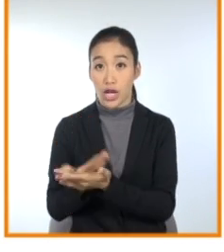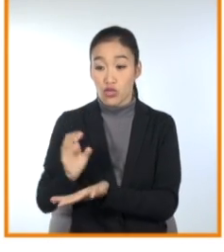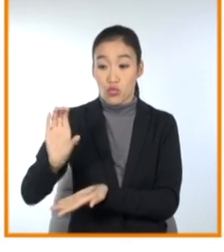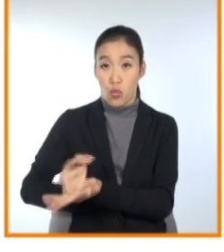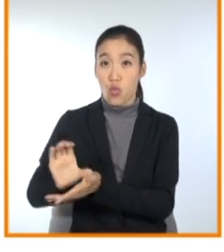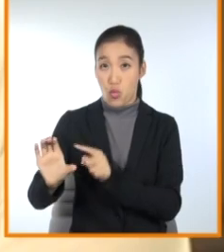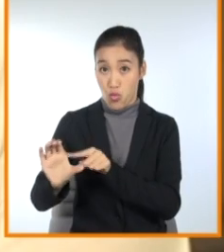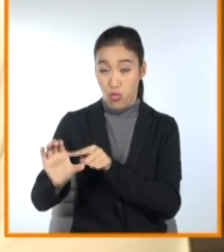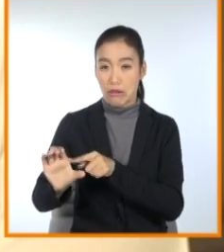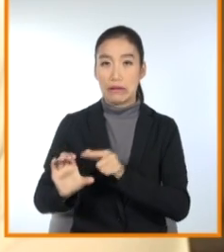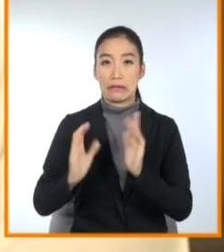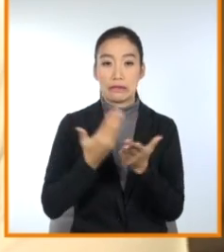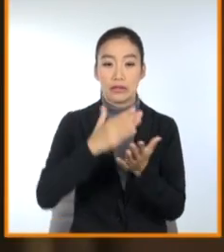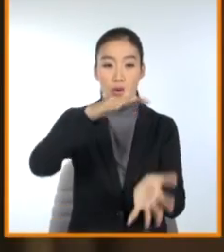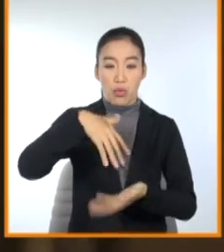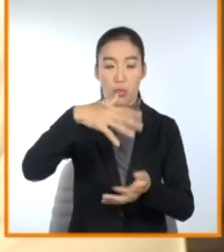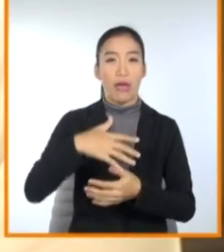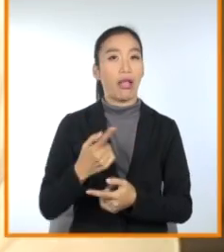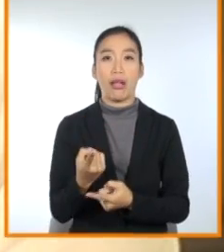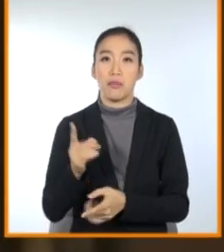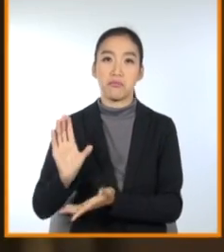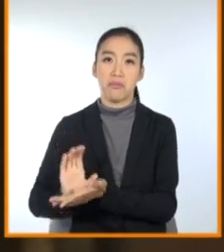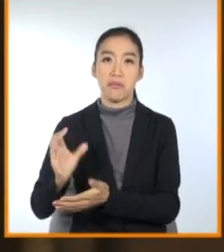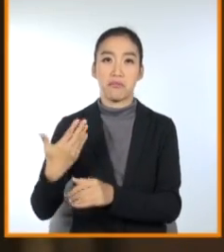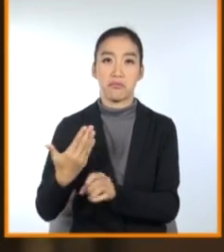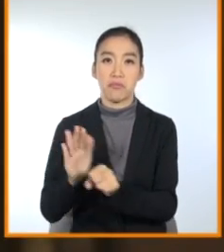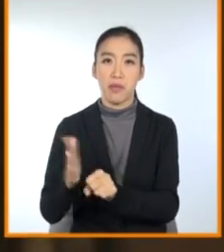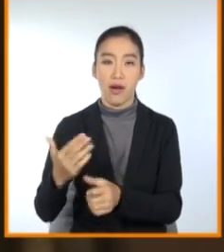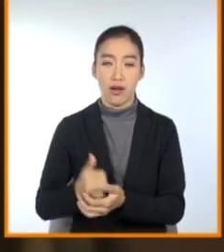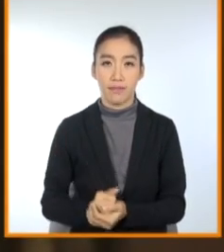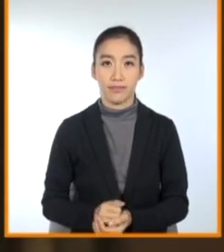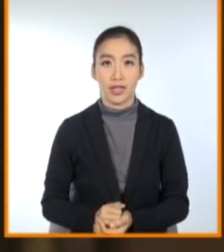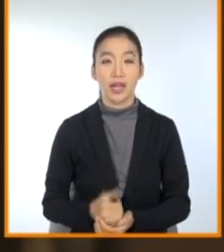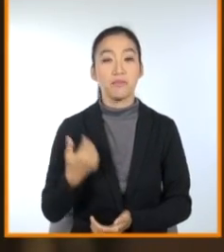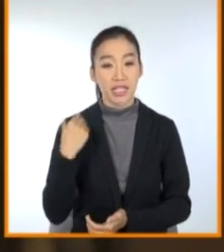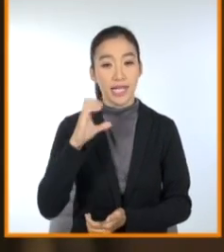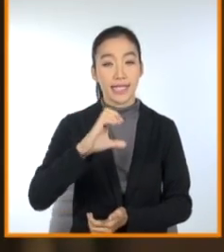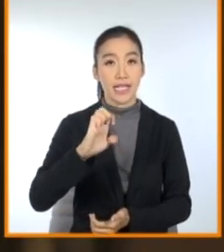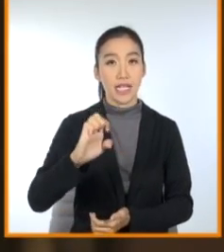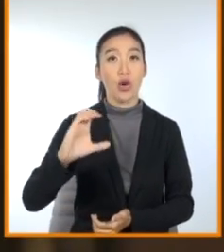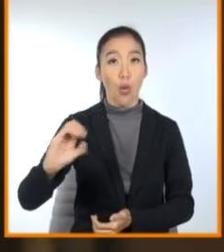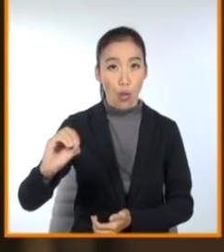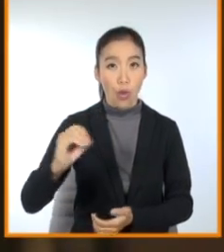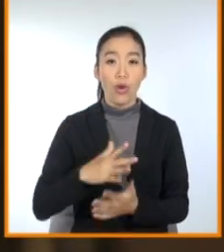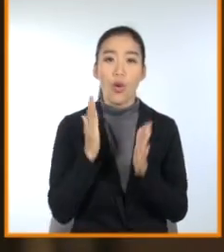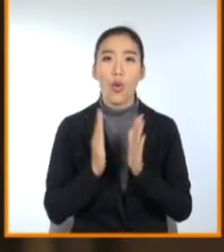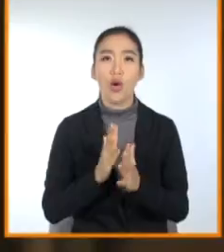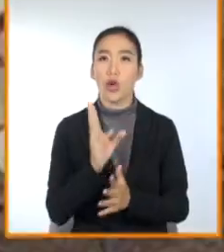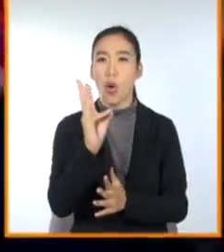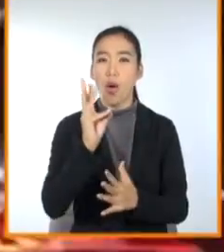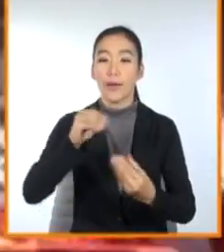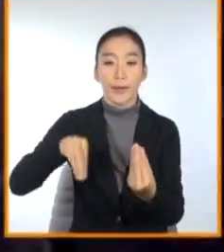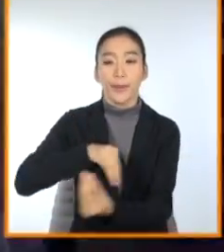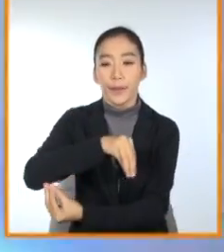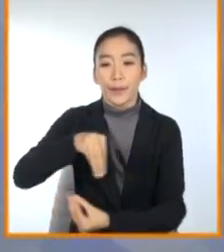ษที่ผ่านมามี CEO หมุนเวียนเข้ามากุมบังเหียนอาณาจักร Yahoo ถึง6คนแต่ไม่มีใครนำพา Yahoo ให้กลับ